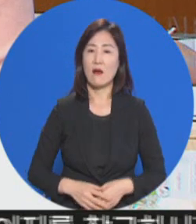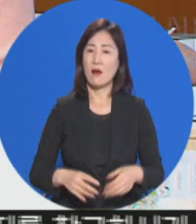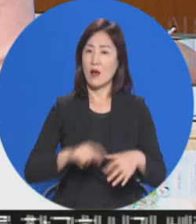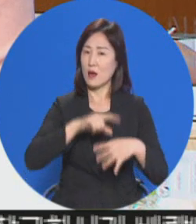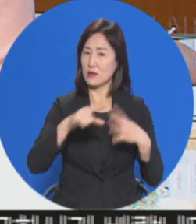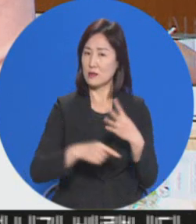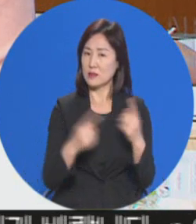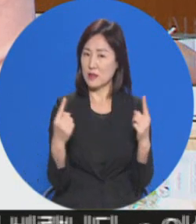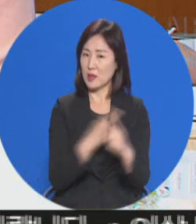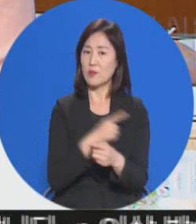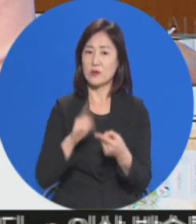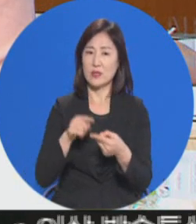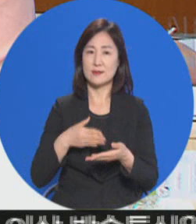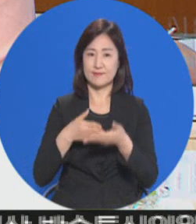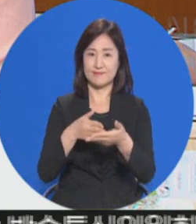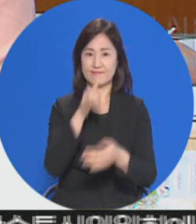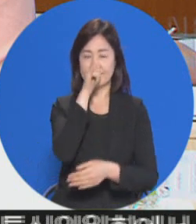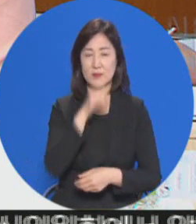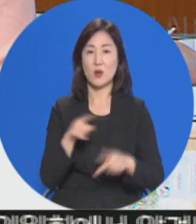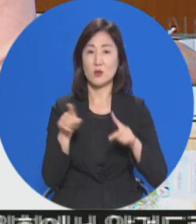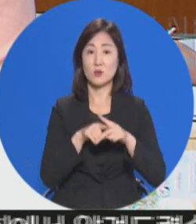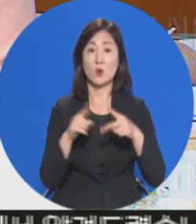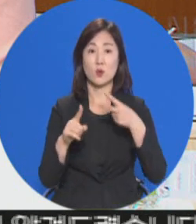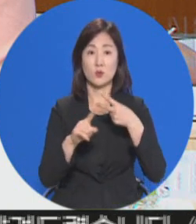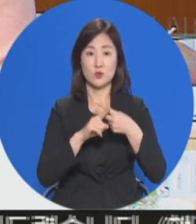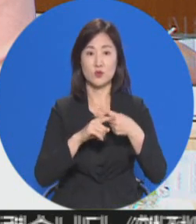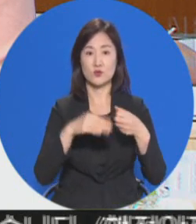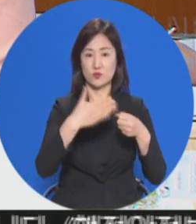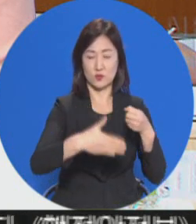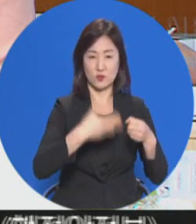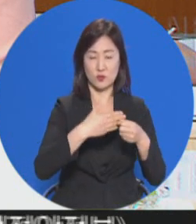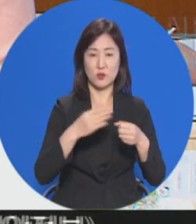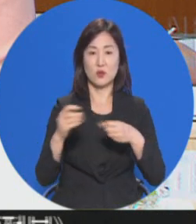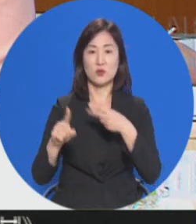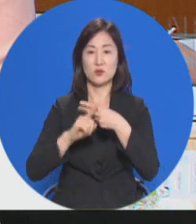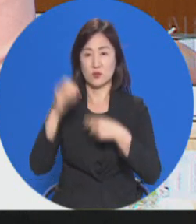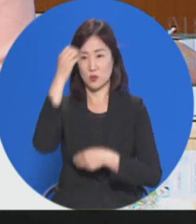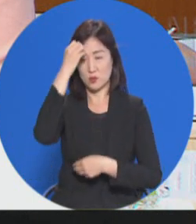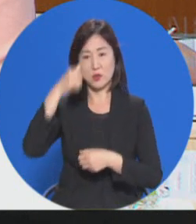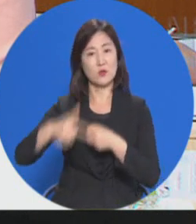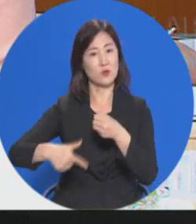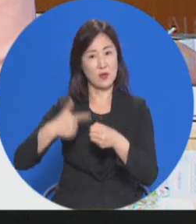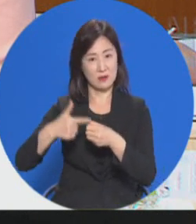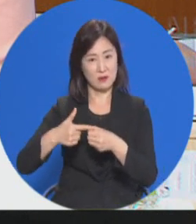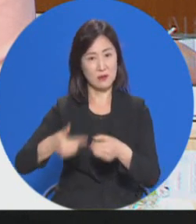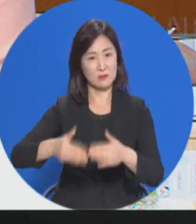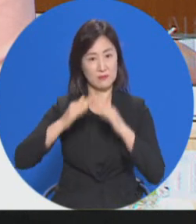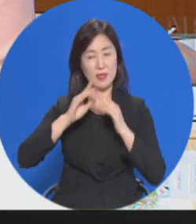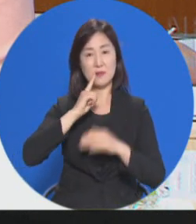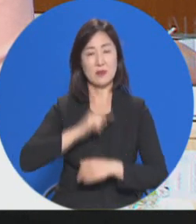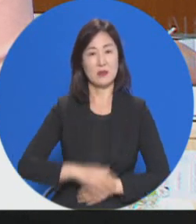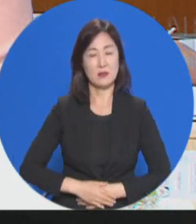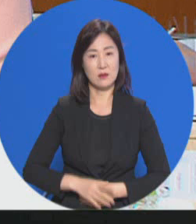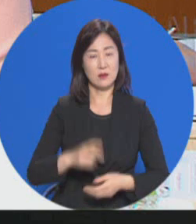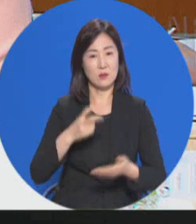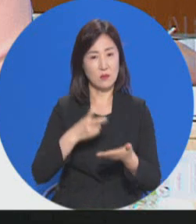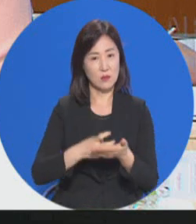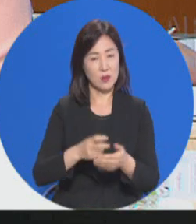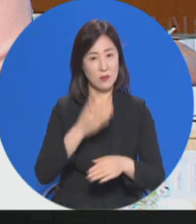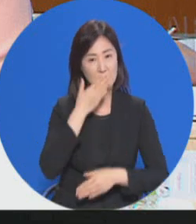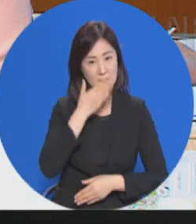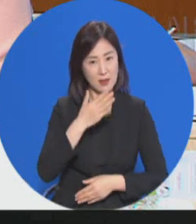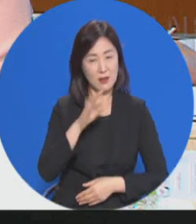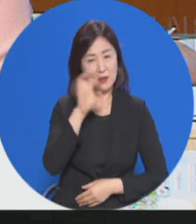카드까지 대안으로 나왔습니다. 초중 9학년, 중고 6학년 학교가 생긴다는 얘기인데요. 제도적으로 가능할지